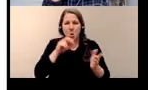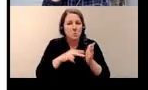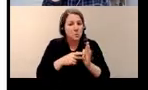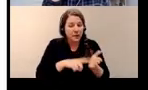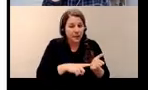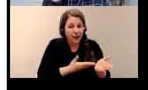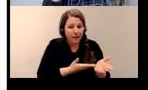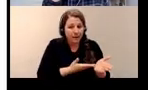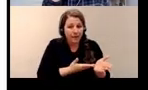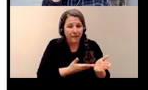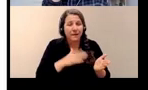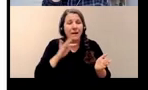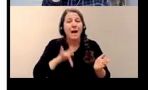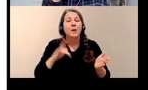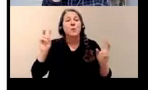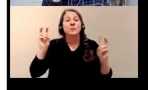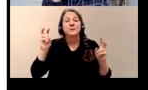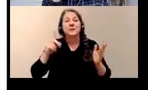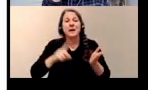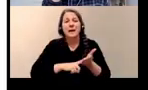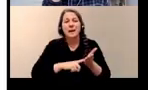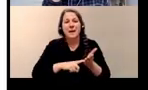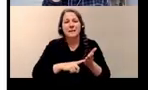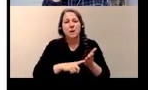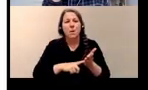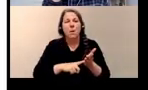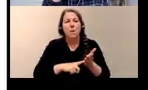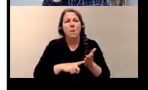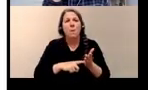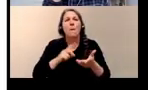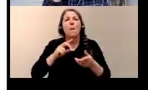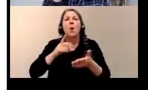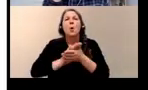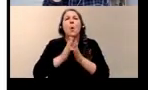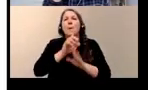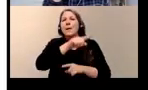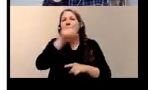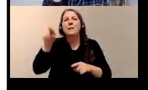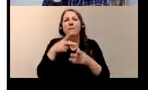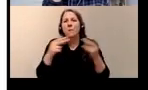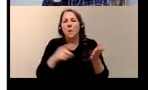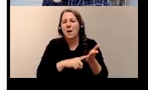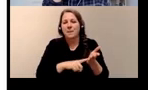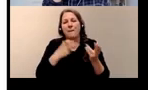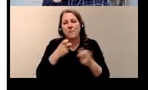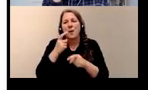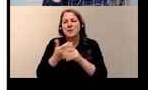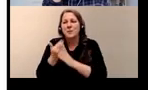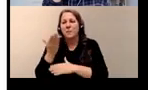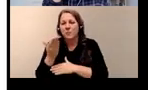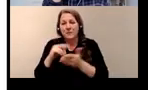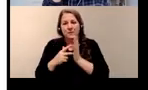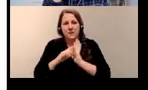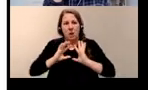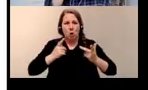que leur réparation n'est pas très explicitée par les marques et ça nécessite de construire des techniques de réparation.